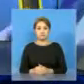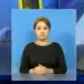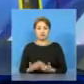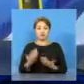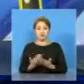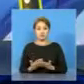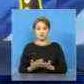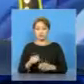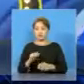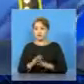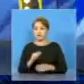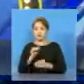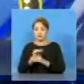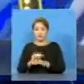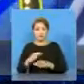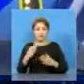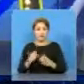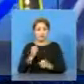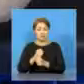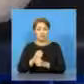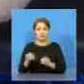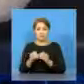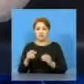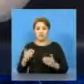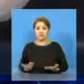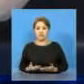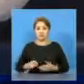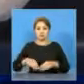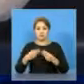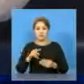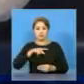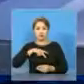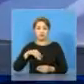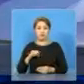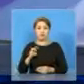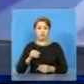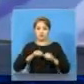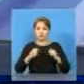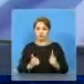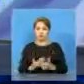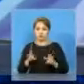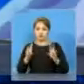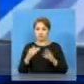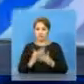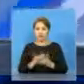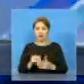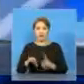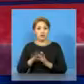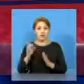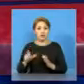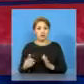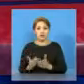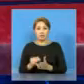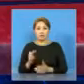Кроме того, за вклад в благотворительную деятельность 10 жителям региона была вручена медаль Жумар Джурек. В их числе депутат городского